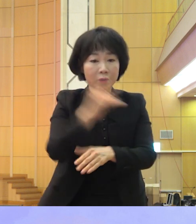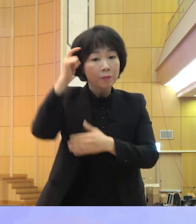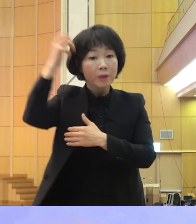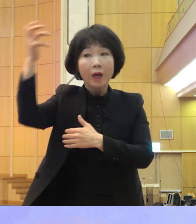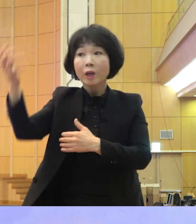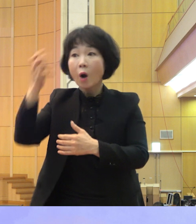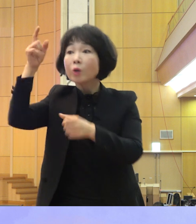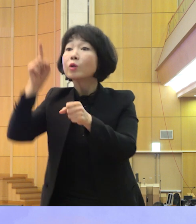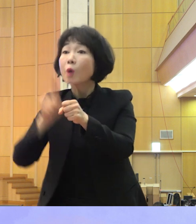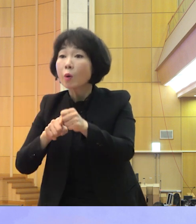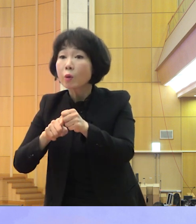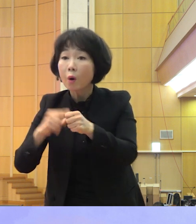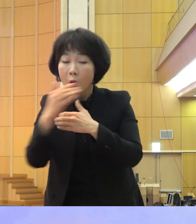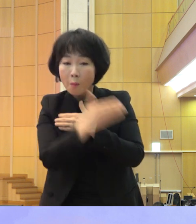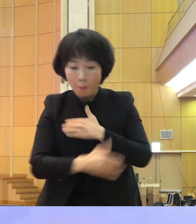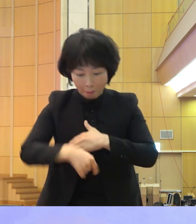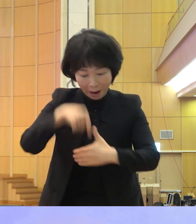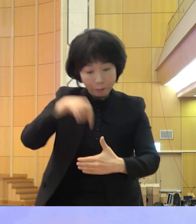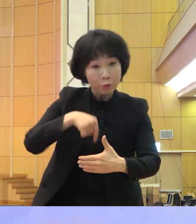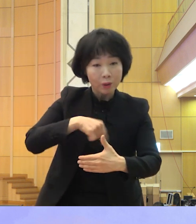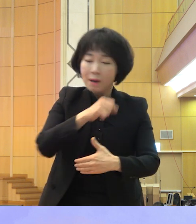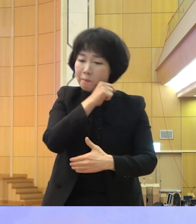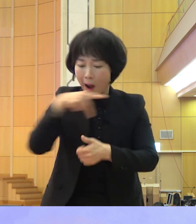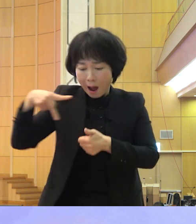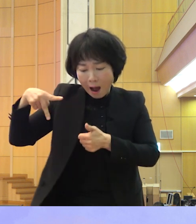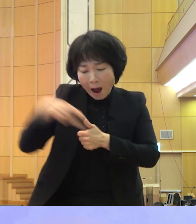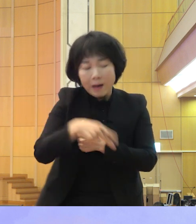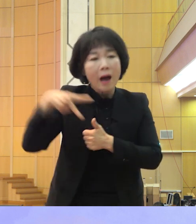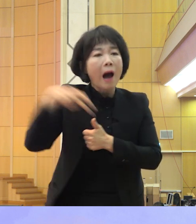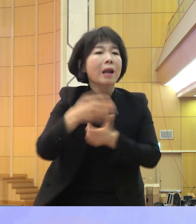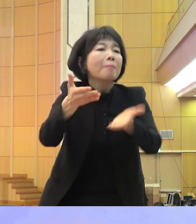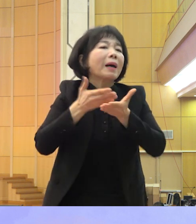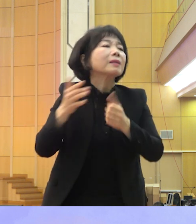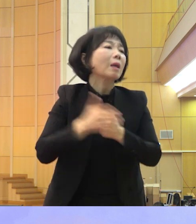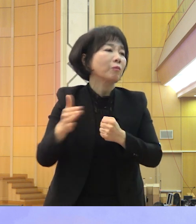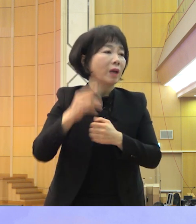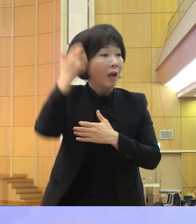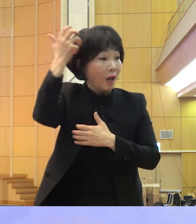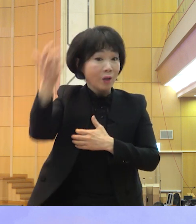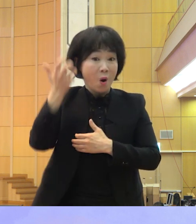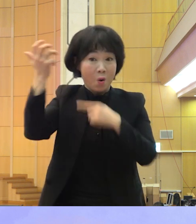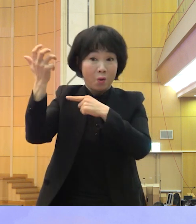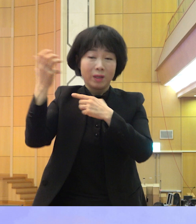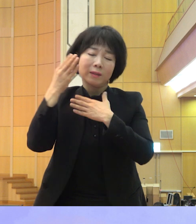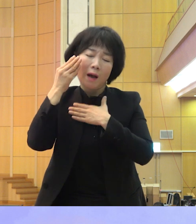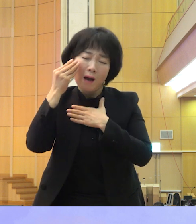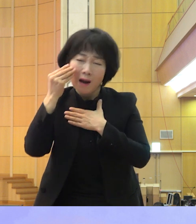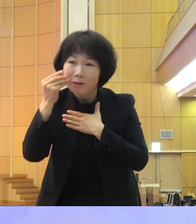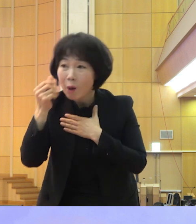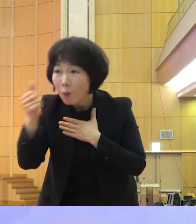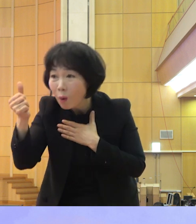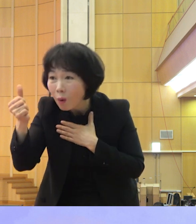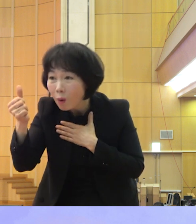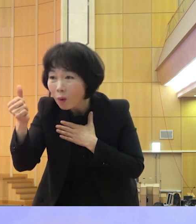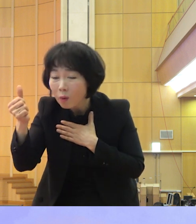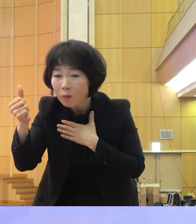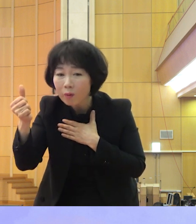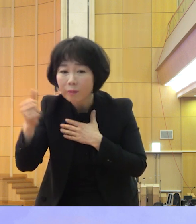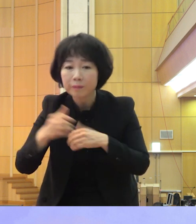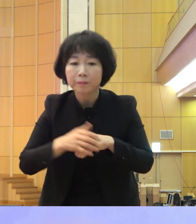영적으로 이제 속사람 마음이 할례를 받기 때문에 영혼이 잘 돼야 되고,